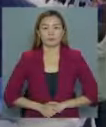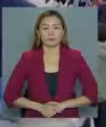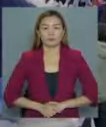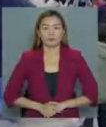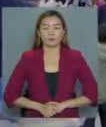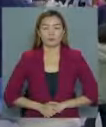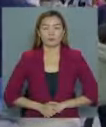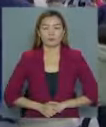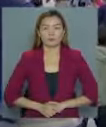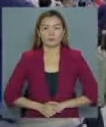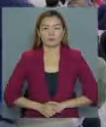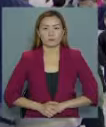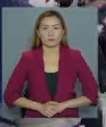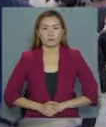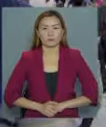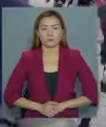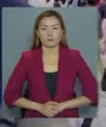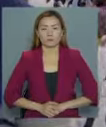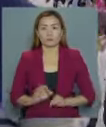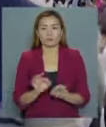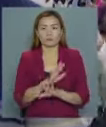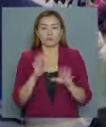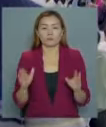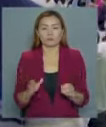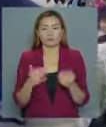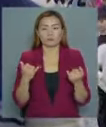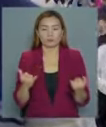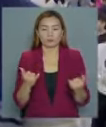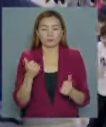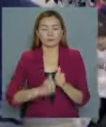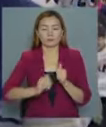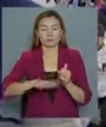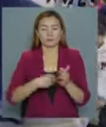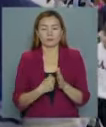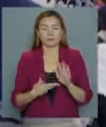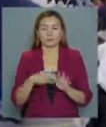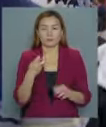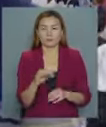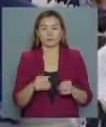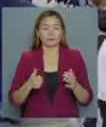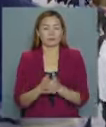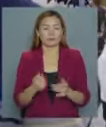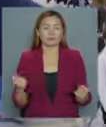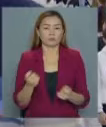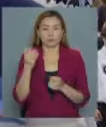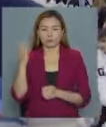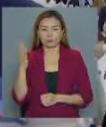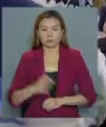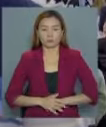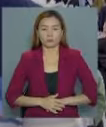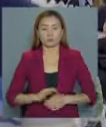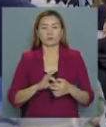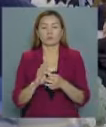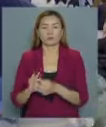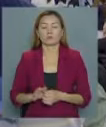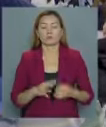Бұл концертіміздің ертеңнен бастап осы 7 ауданымыздың концерті әр күнге дейін 8 мамырға дейін жалғасын табады. Ынтымақ күнінде